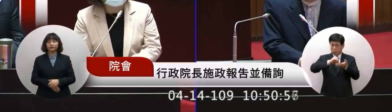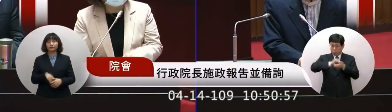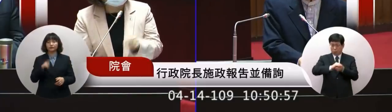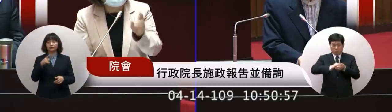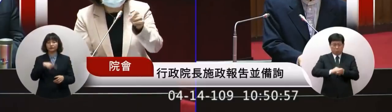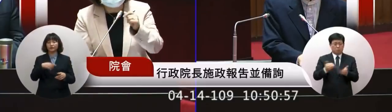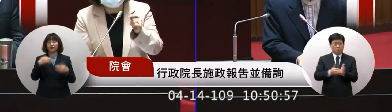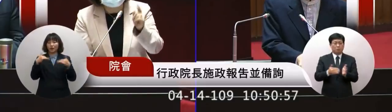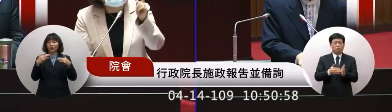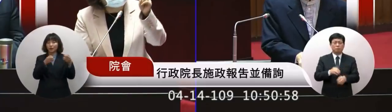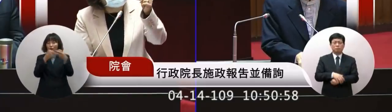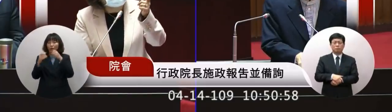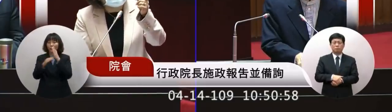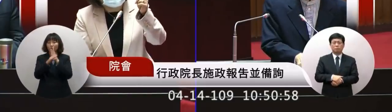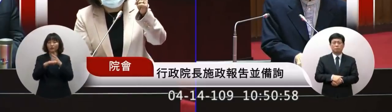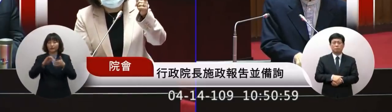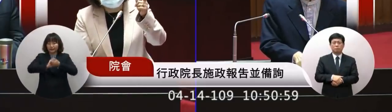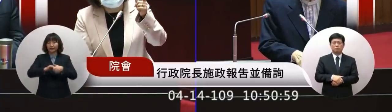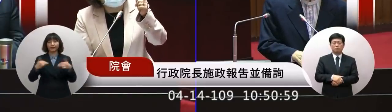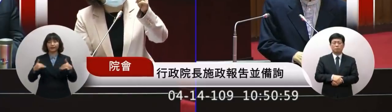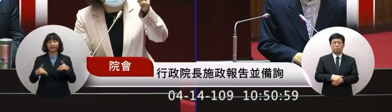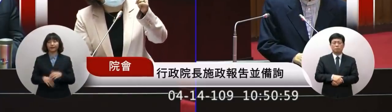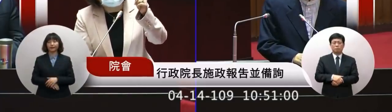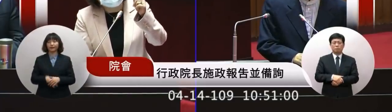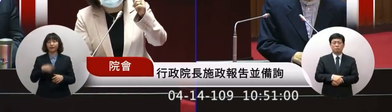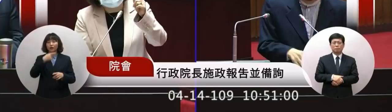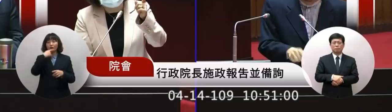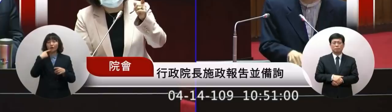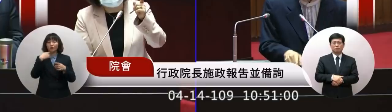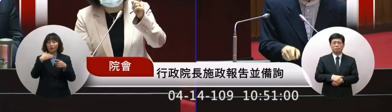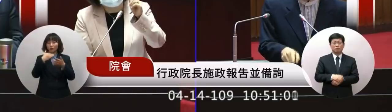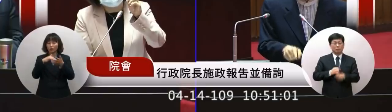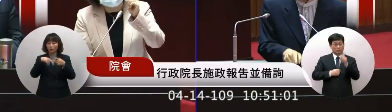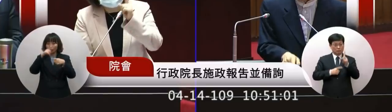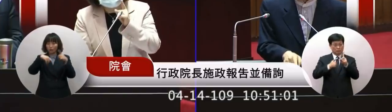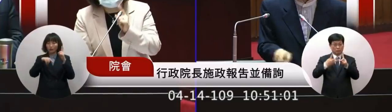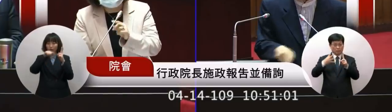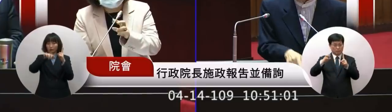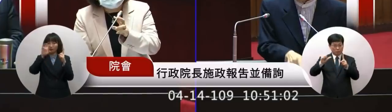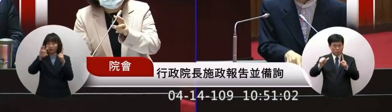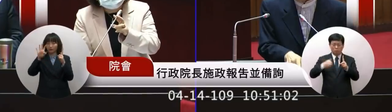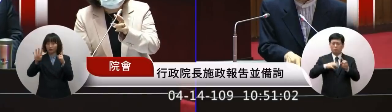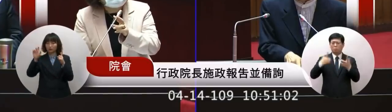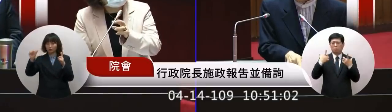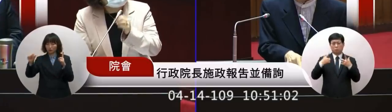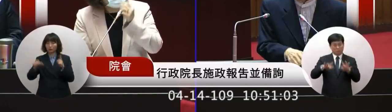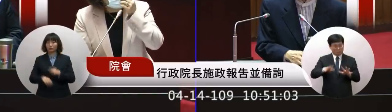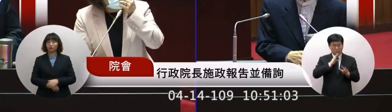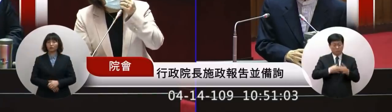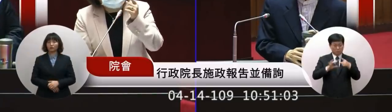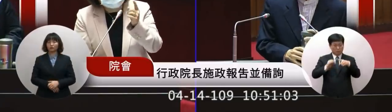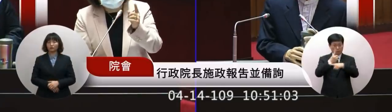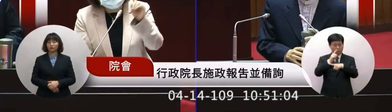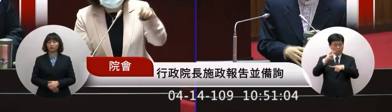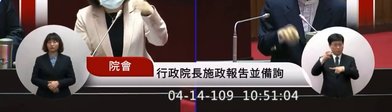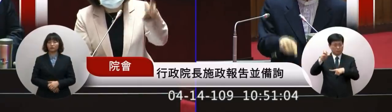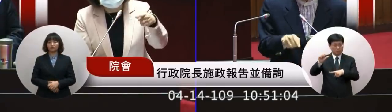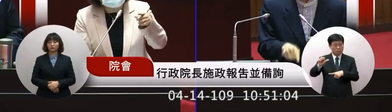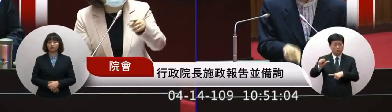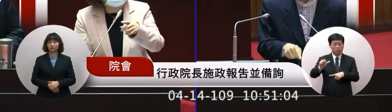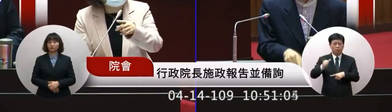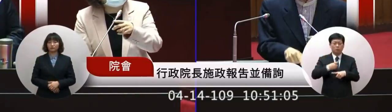在谈呐，还在谈，但是那个利率吼，虽然是1.845 嘞，基本是1.845嘞， 对，